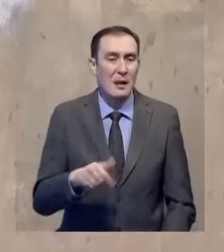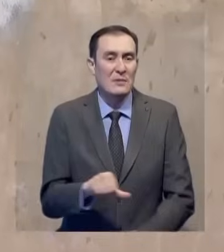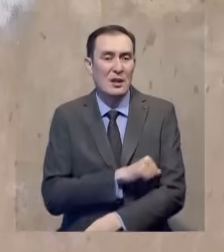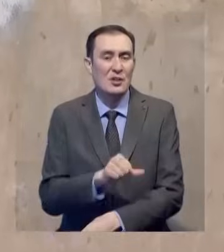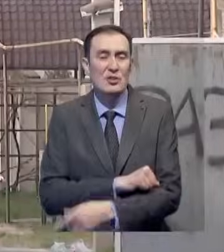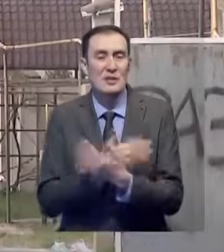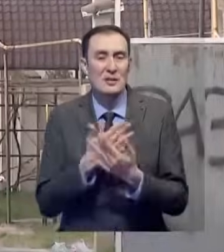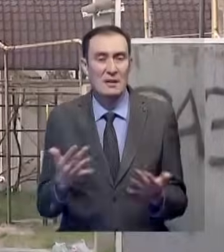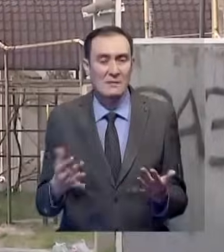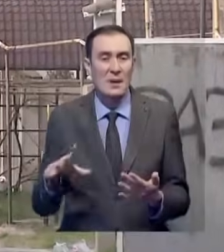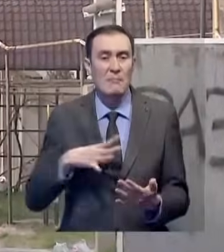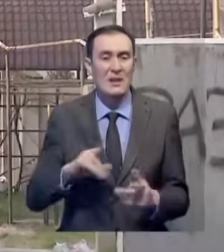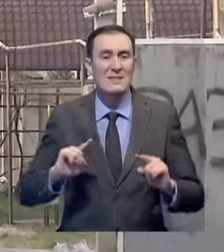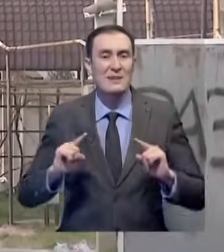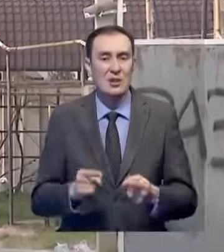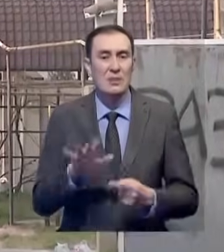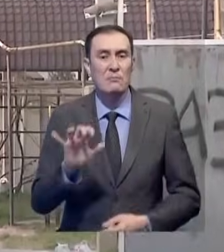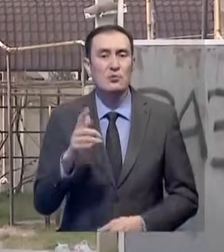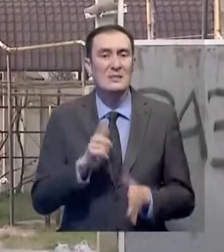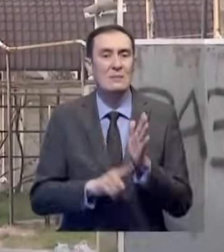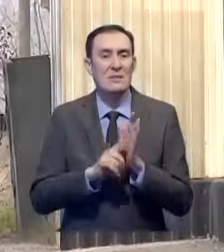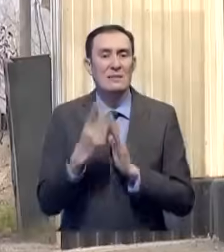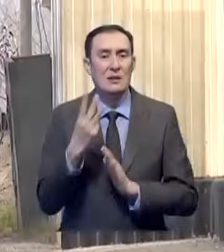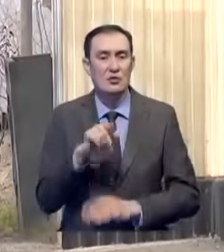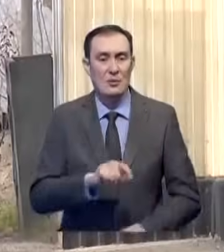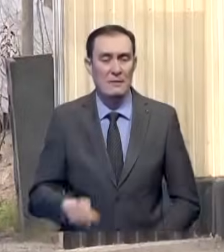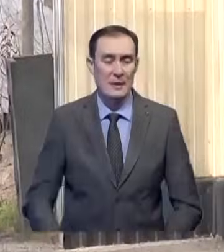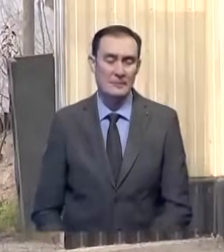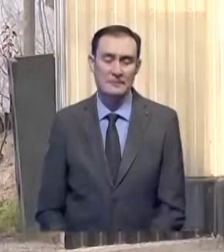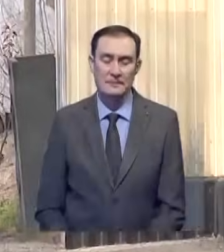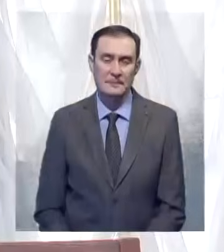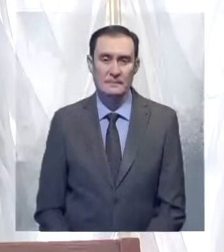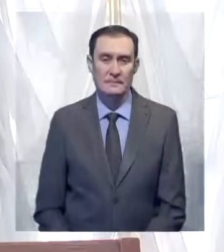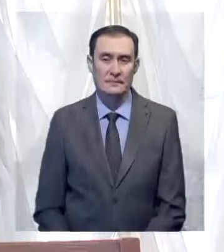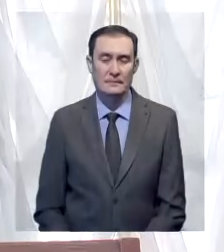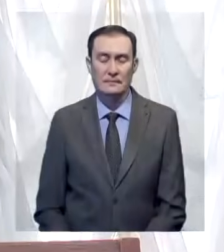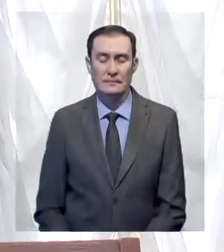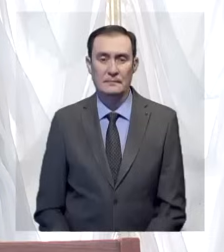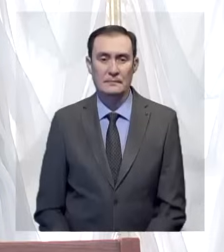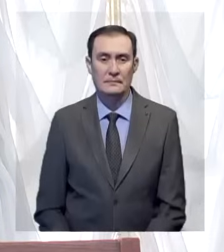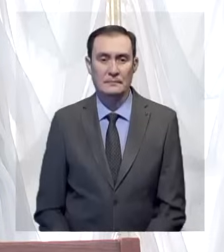килограммов наркотических средств. Были задержаны 573 человека.